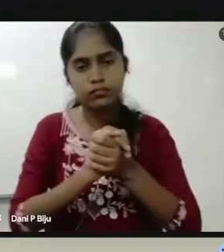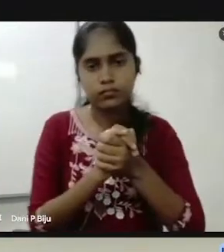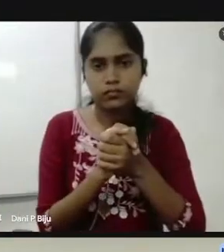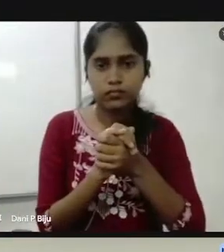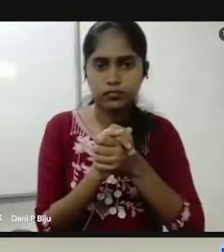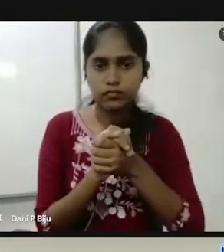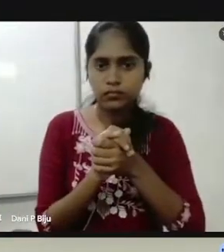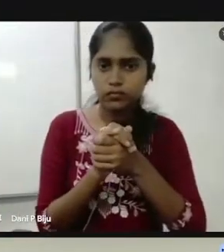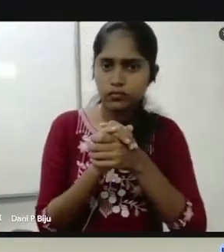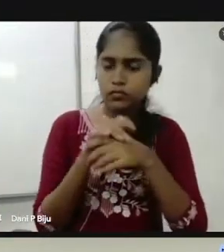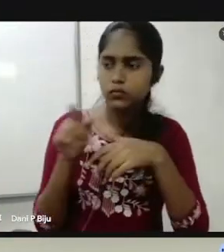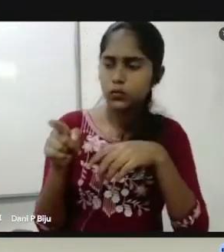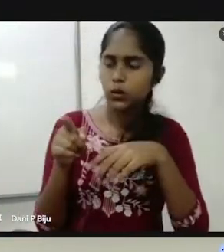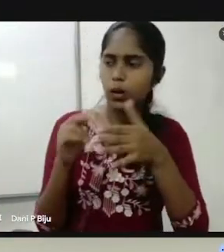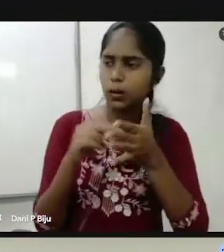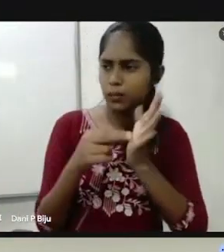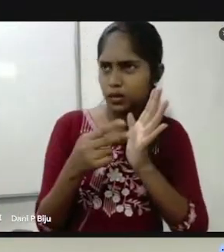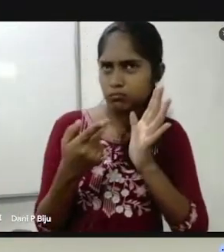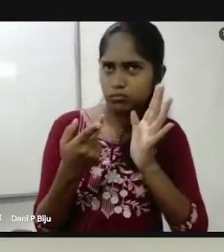പർട്ടിക്കുലർ പോപ്പുലേഷനെയാണോ നിങ്ങൾ ഉദ്ദേശിച്ചത്?